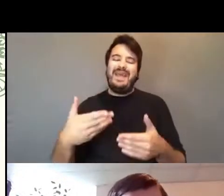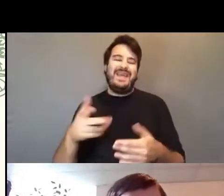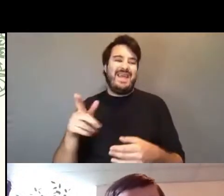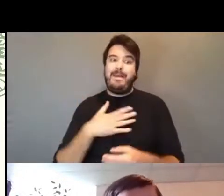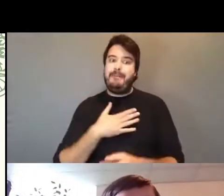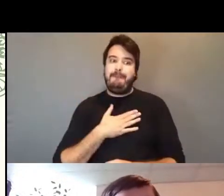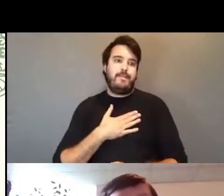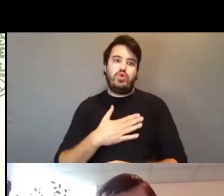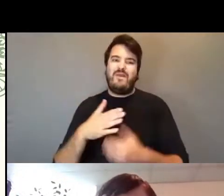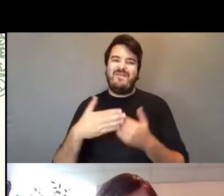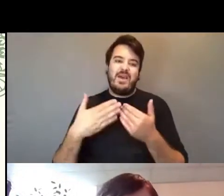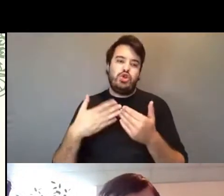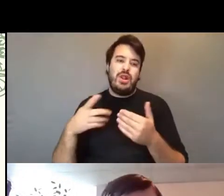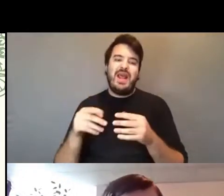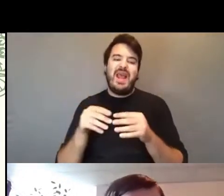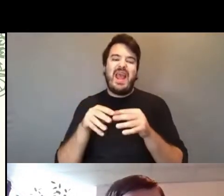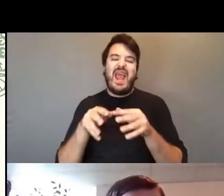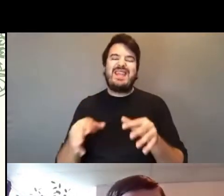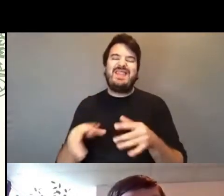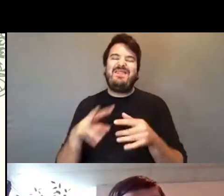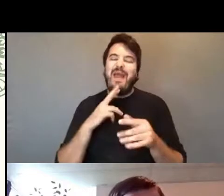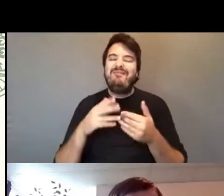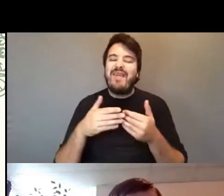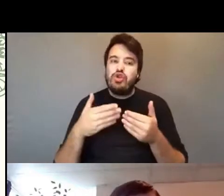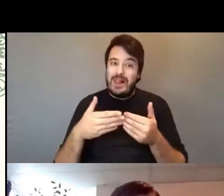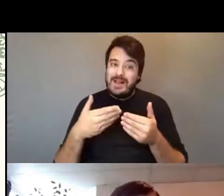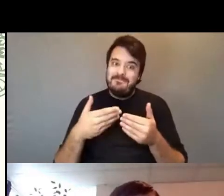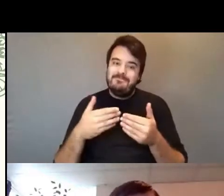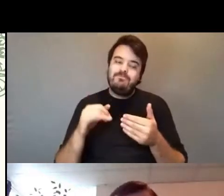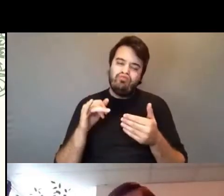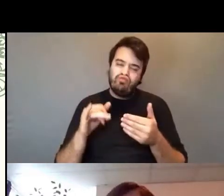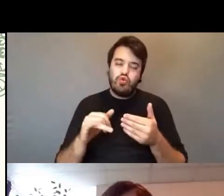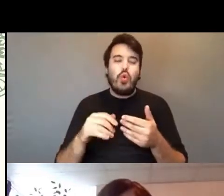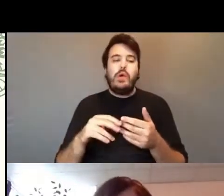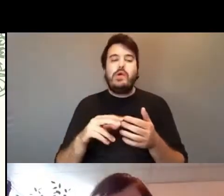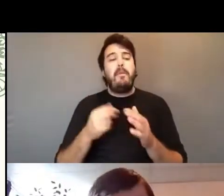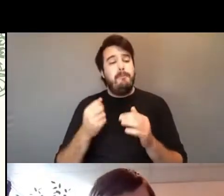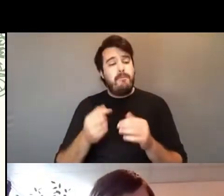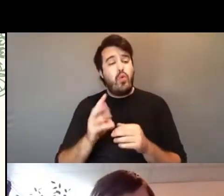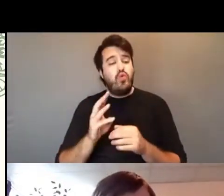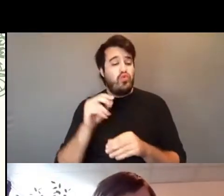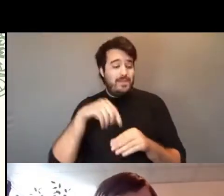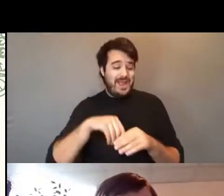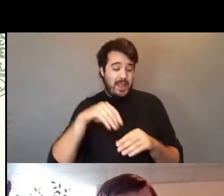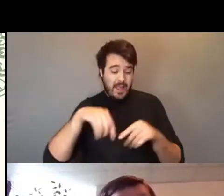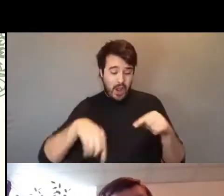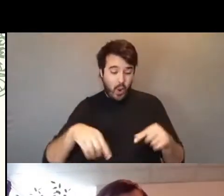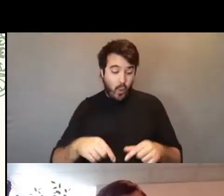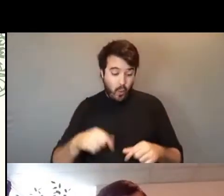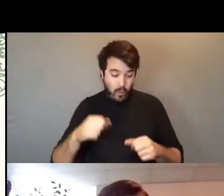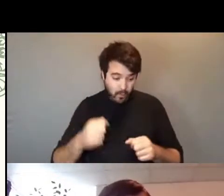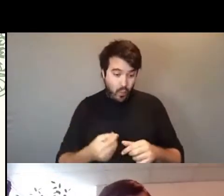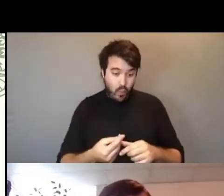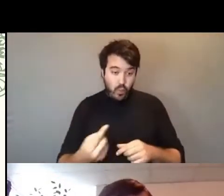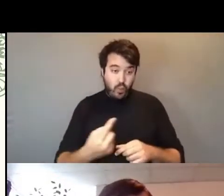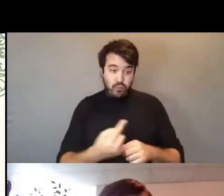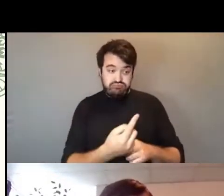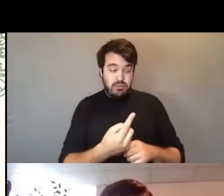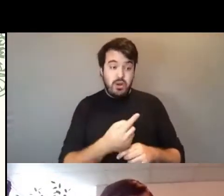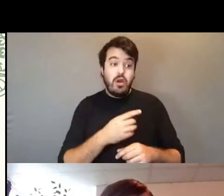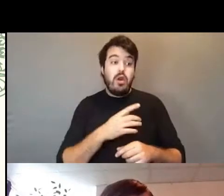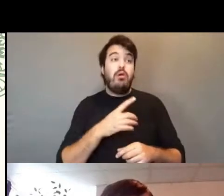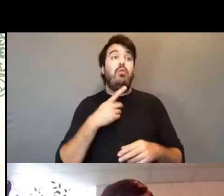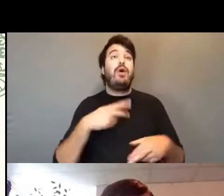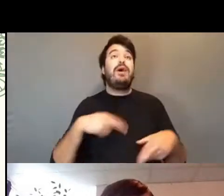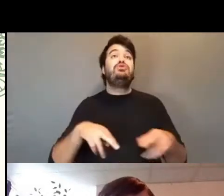les racines sont délicates. Donc, vous pouvez aussi le partir en semi-intérieur. Puis, pour notre région ici,